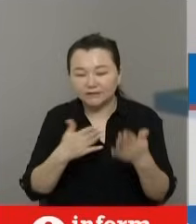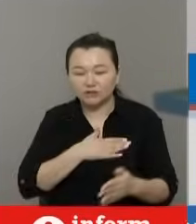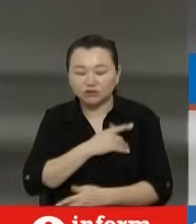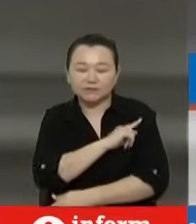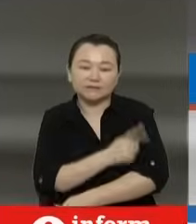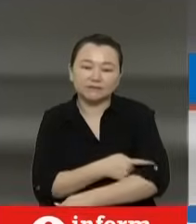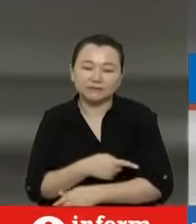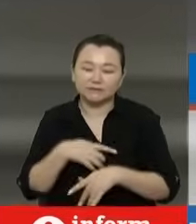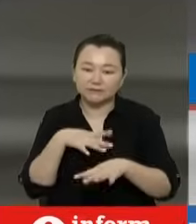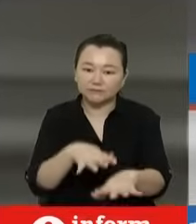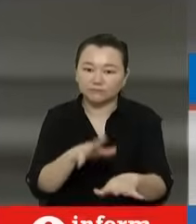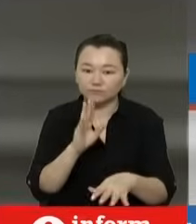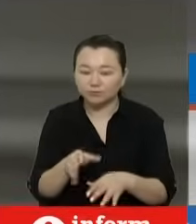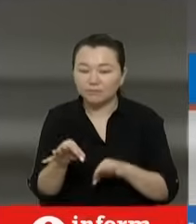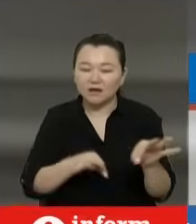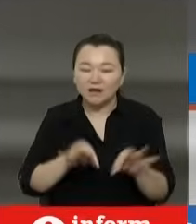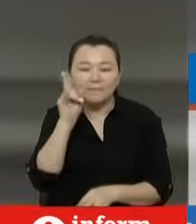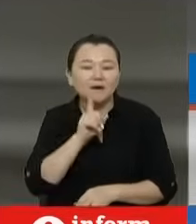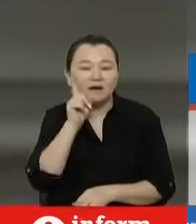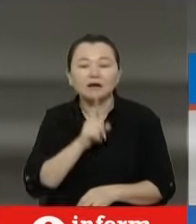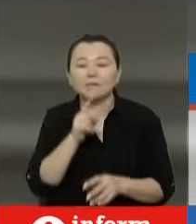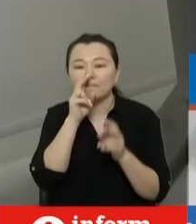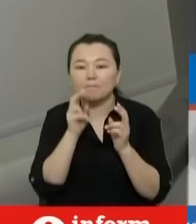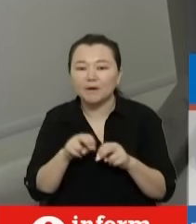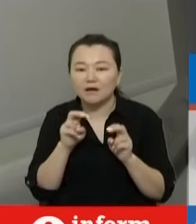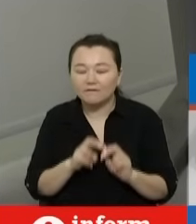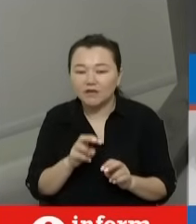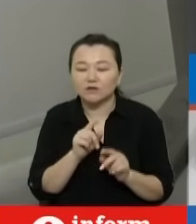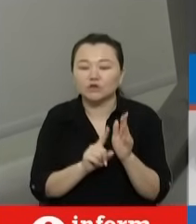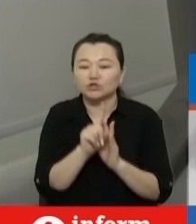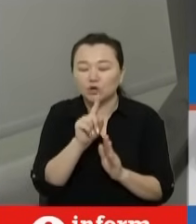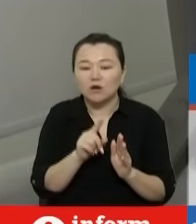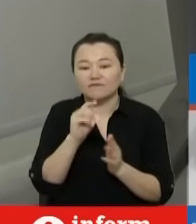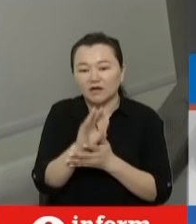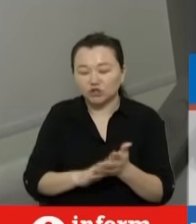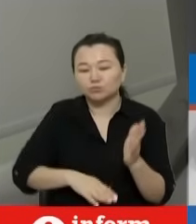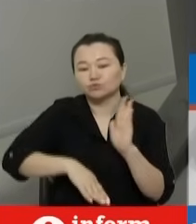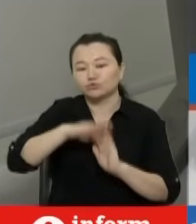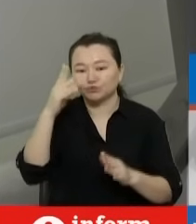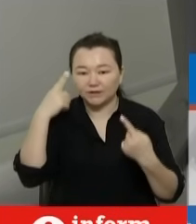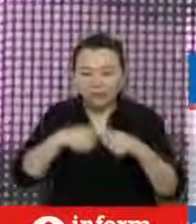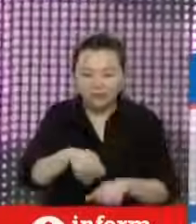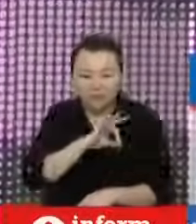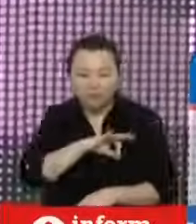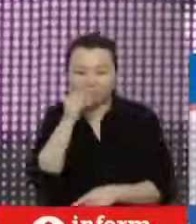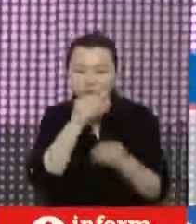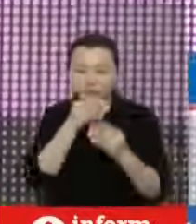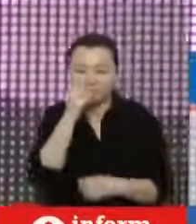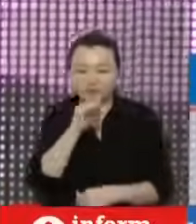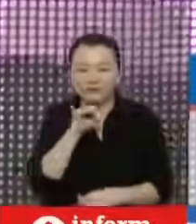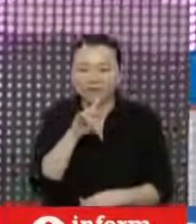средств. Пока проект запущен в тестовом режиме, в дальнейшем его планируется улучшить с применением технологий искусственного